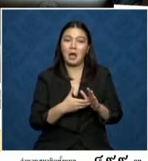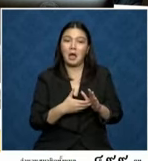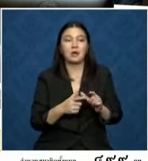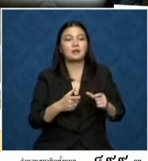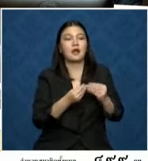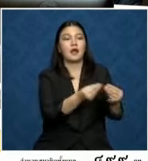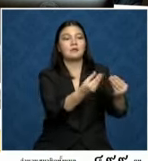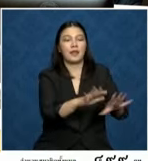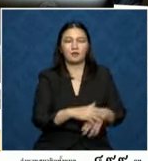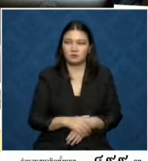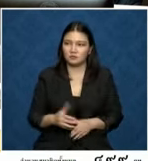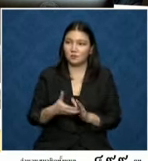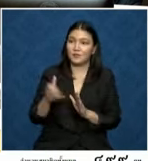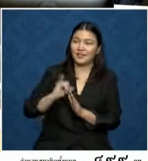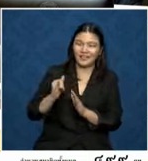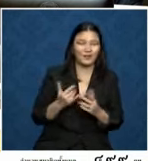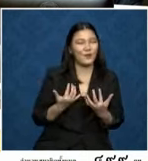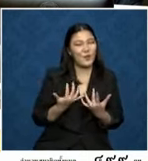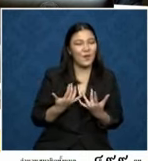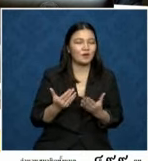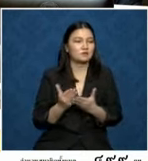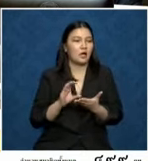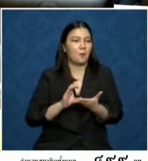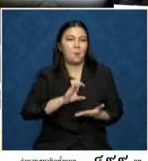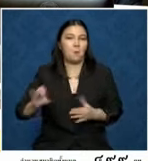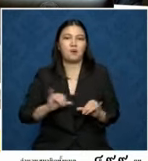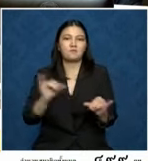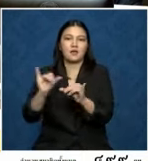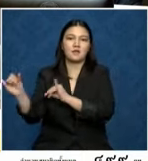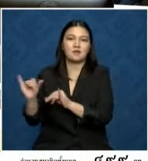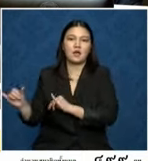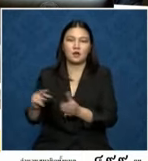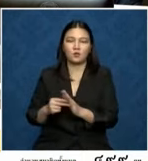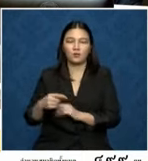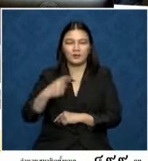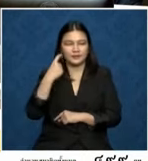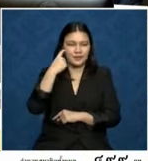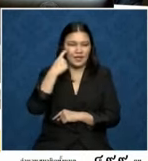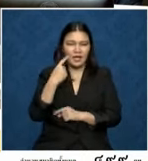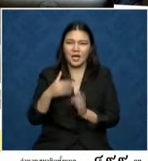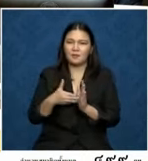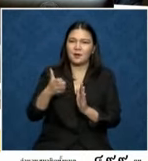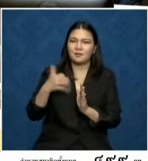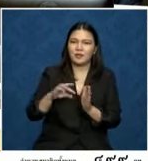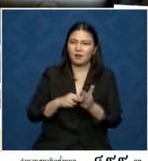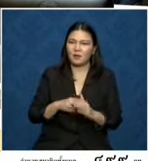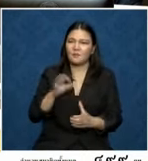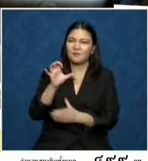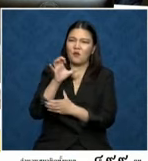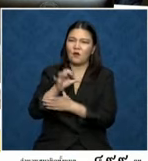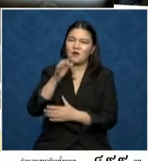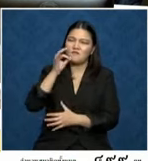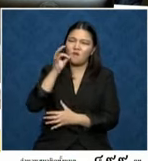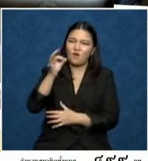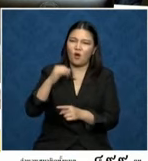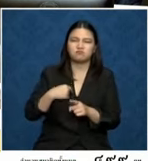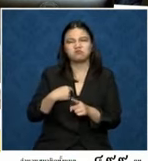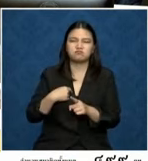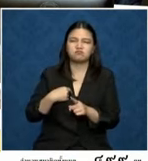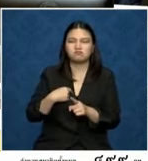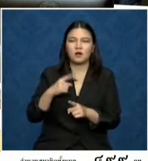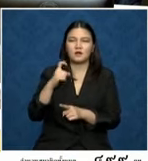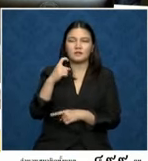าหนี้หรือผู้ส่งเช็คได้รับความเสียหายจากการที่ไม่สามารถบังคับชำระหนี้ได้ดังนั้นผมจึงเห็นควรให้มีการคงโ